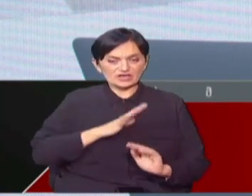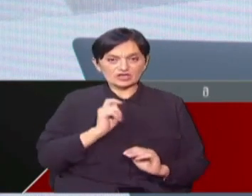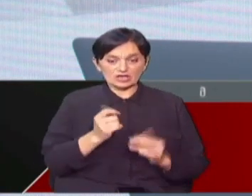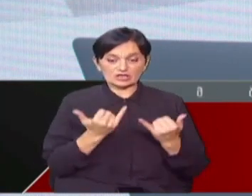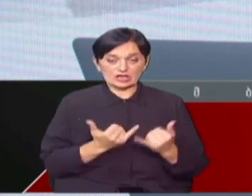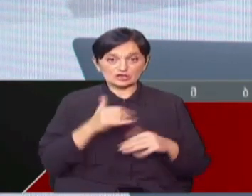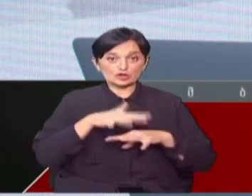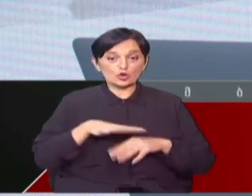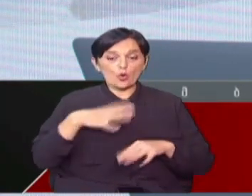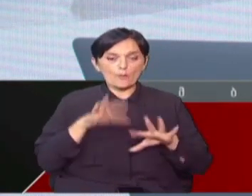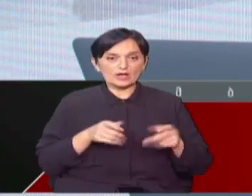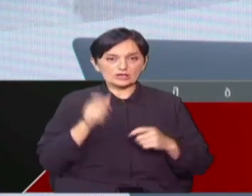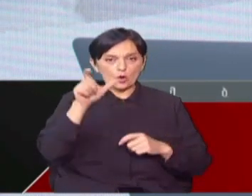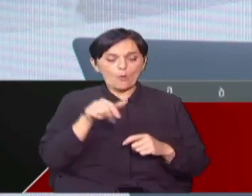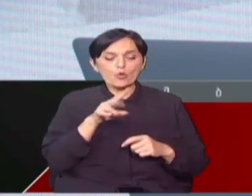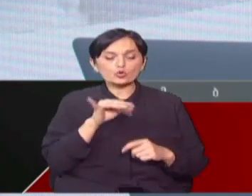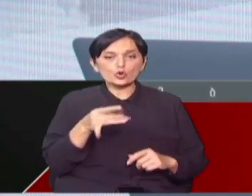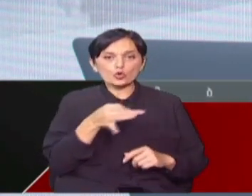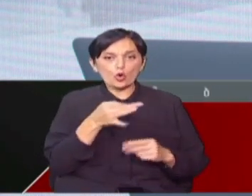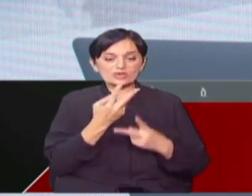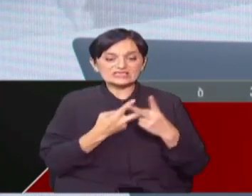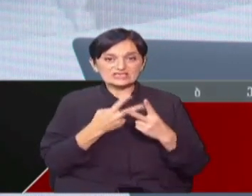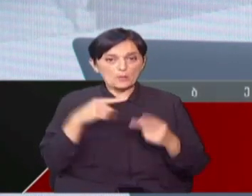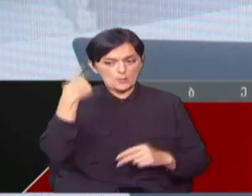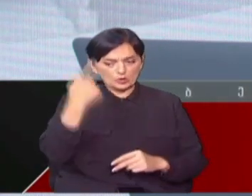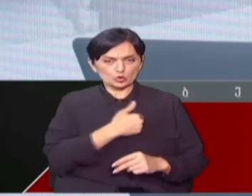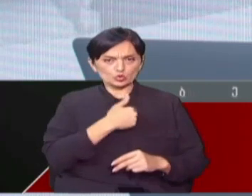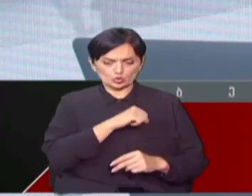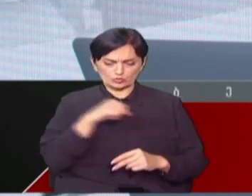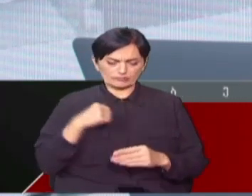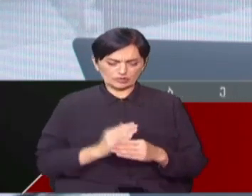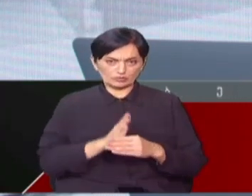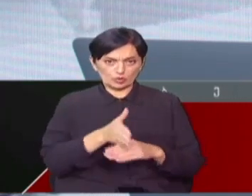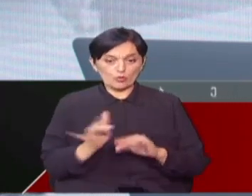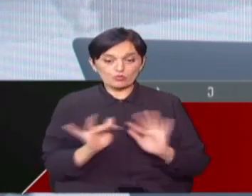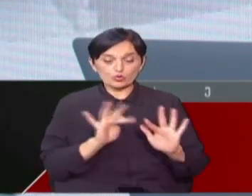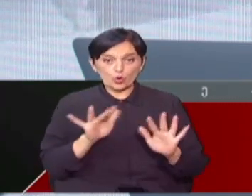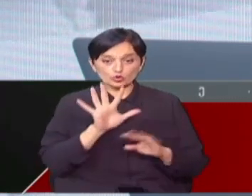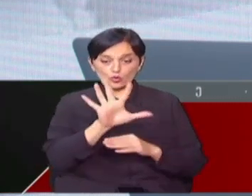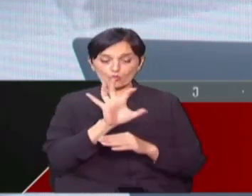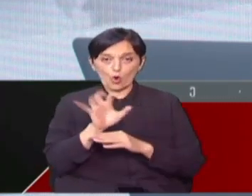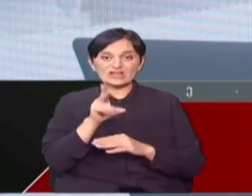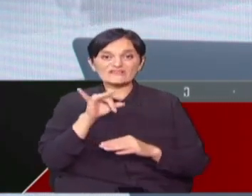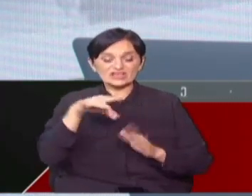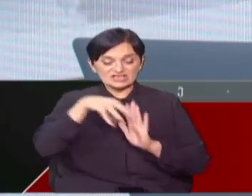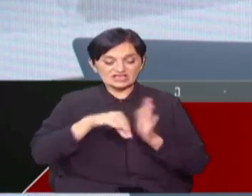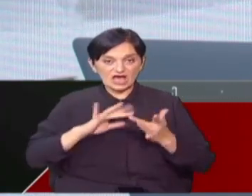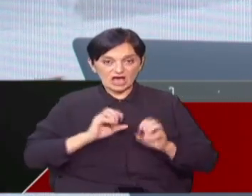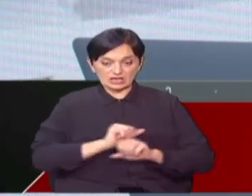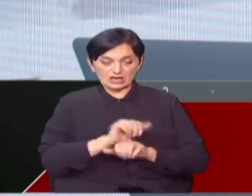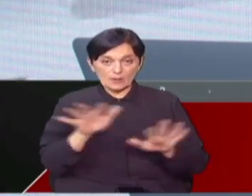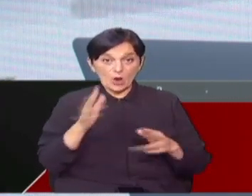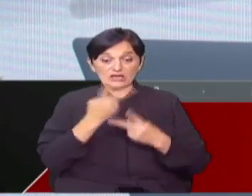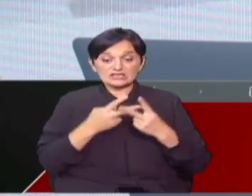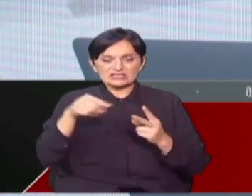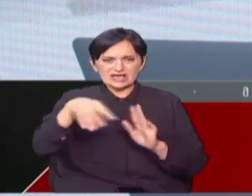დღეს შტატების ყოფილი პრეზიდენტი ფულტონის ოლქის ციხეს პირადი სურვილით ჩაბარდა. პროცესის ამსახველი ფოტო კი ტვიტერზე გამოაქვეყნა. მან